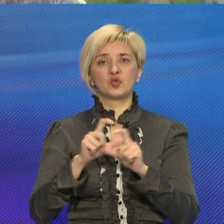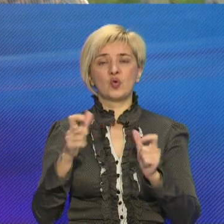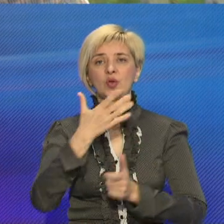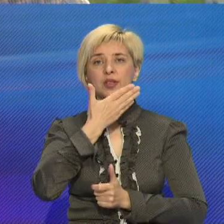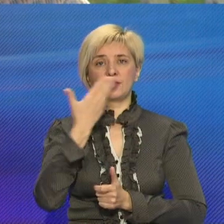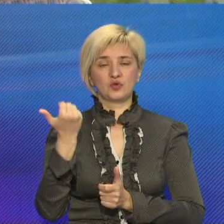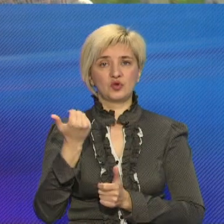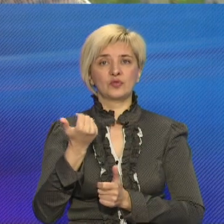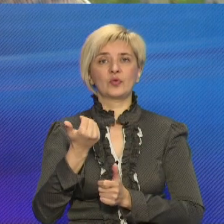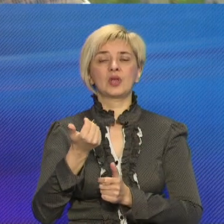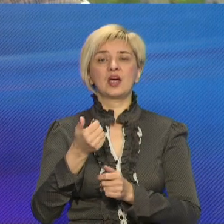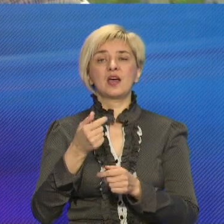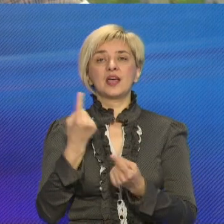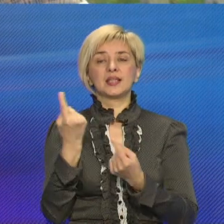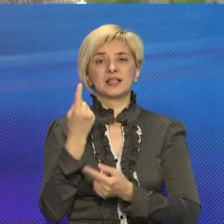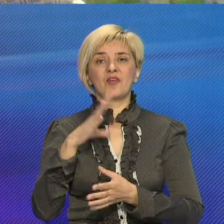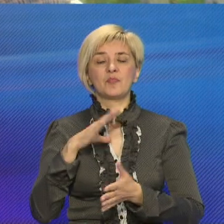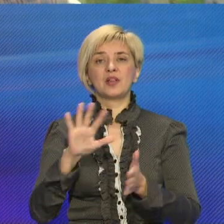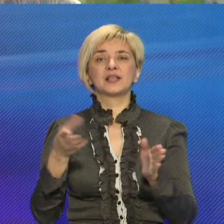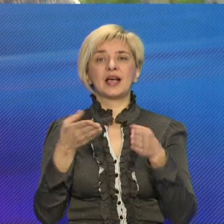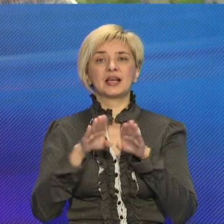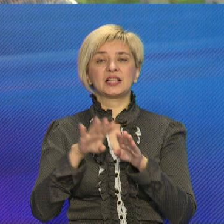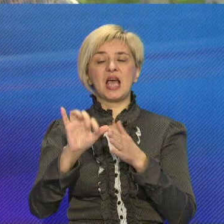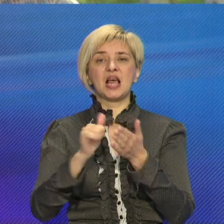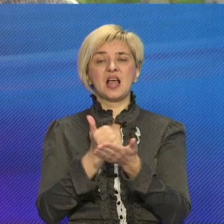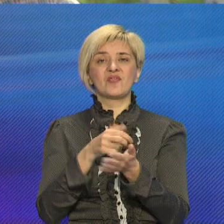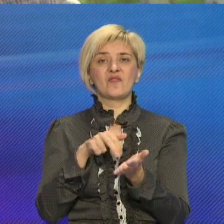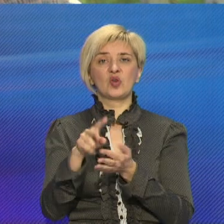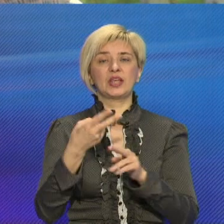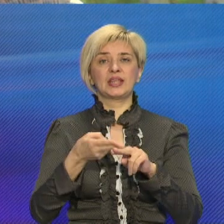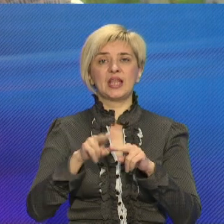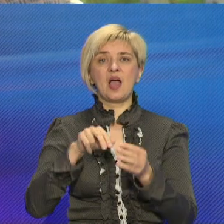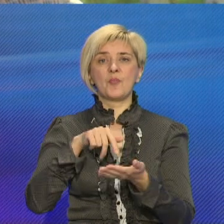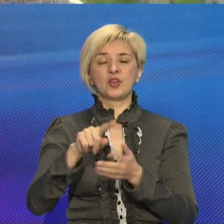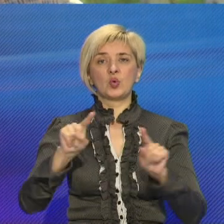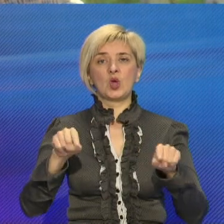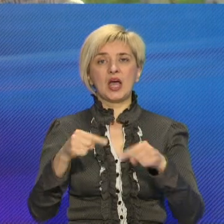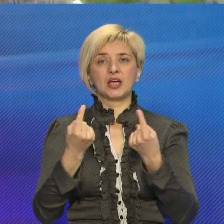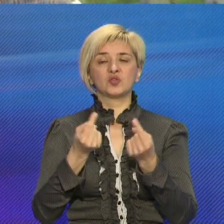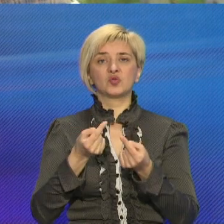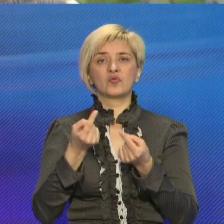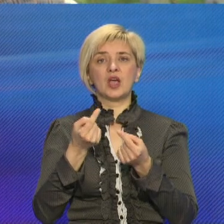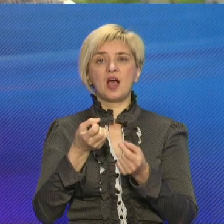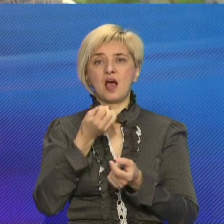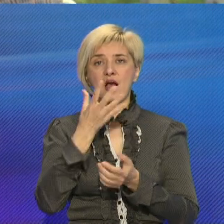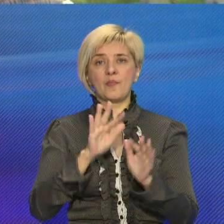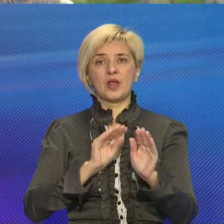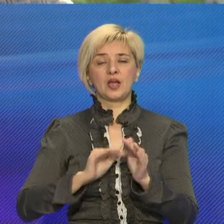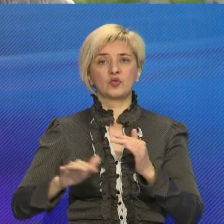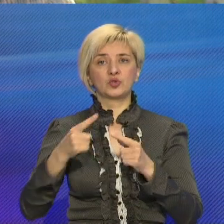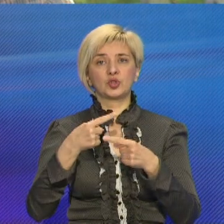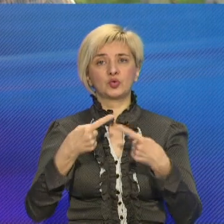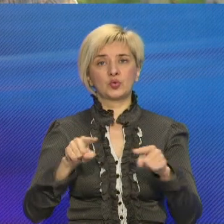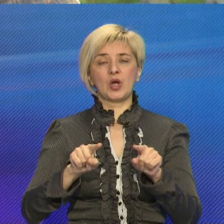существует. Единственное, что был перекрыт главный вход, и для подхода организована совершенно облагорожена другая